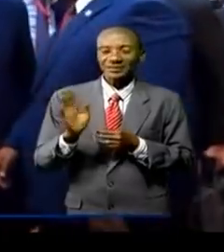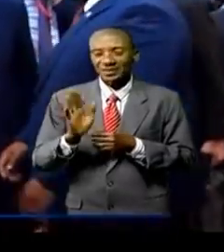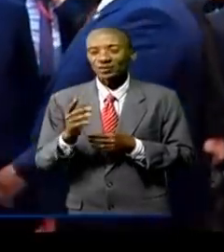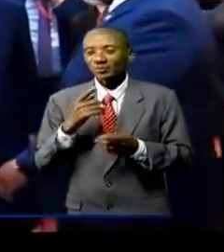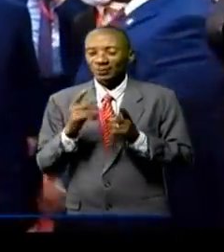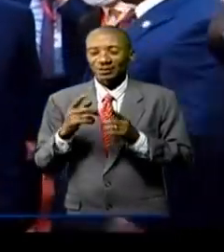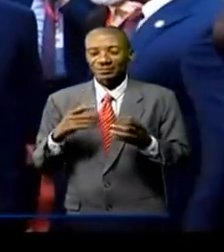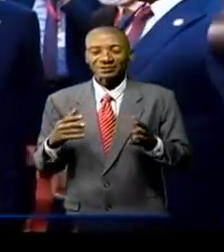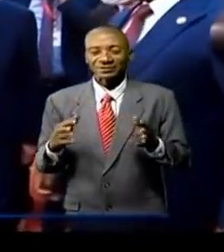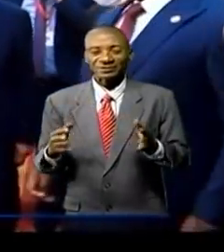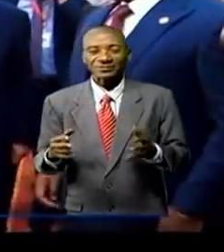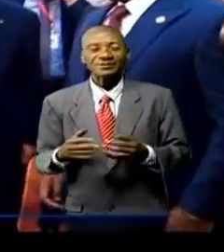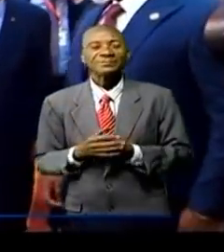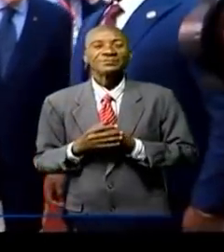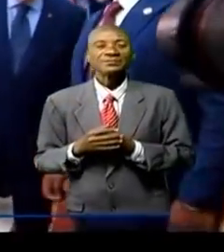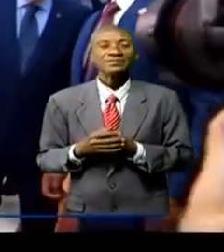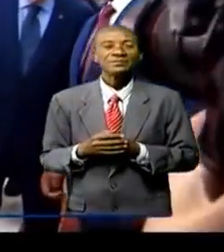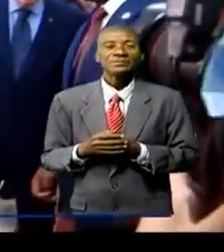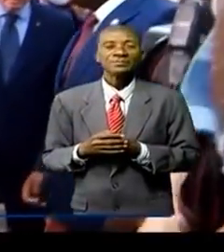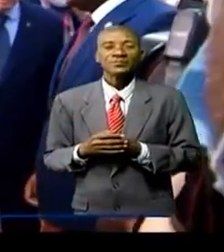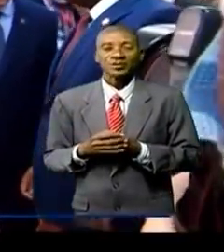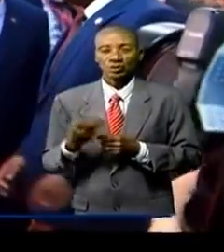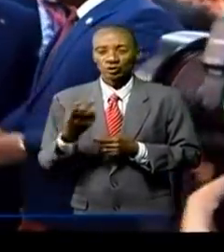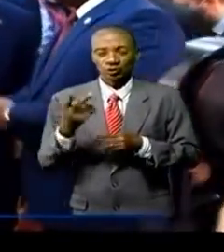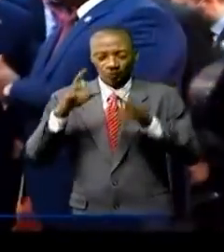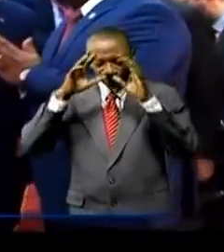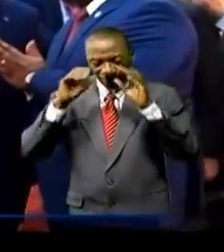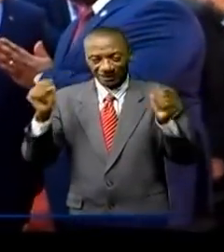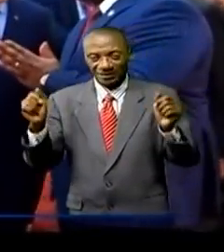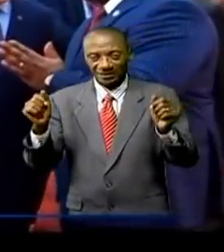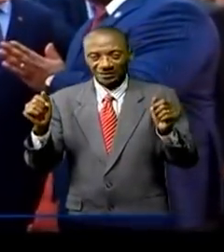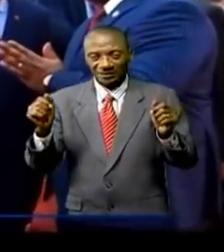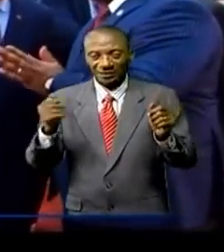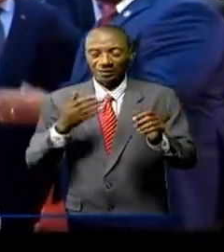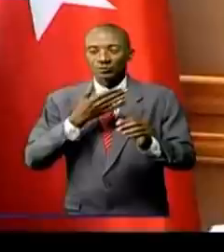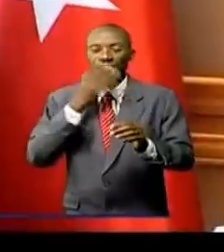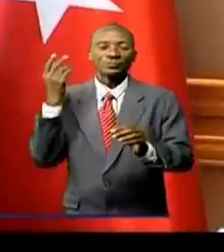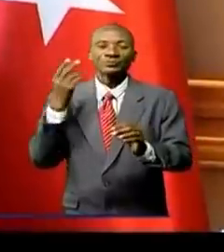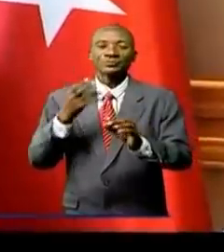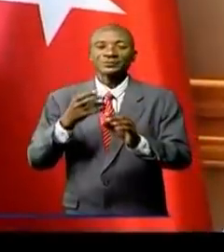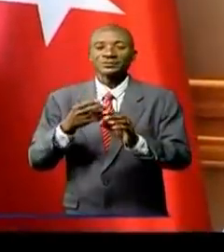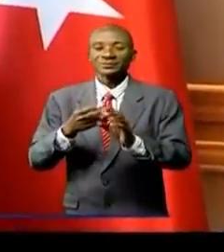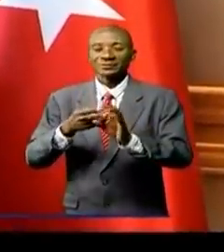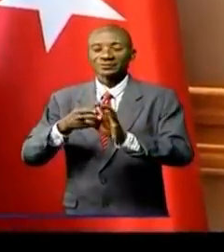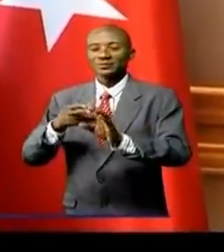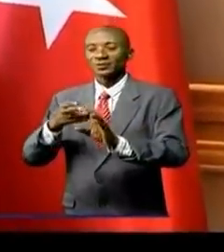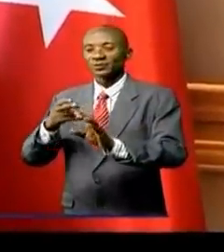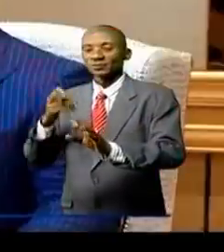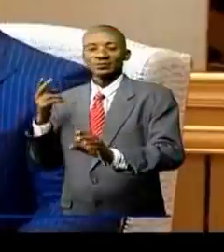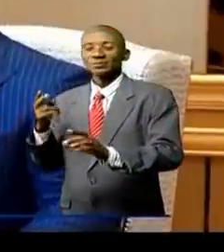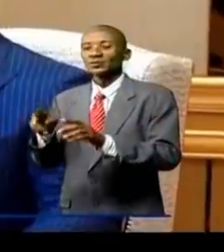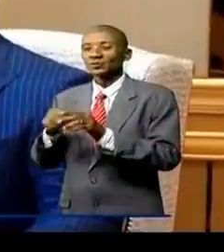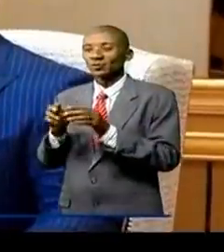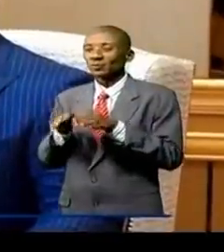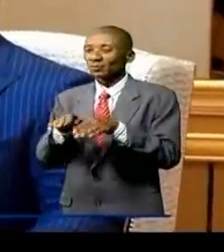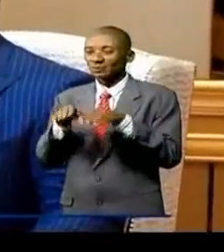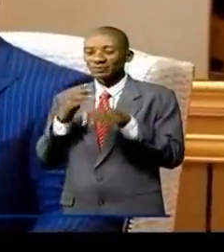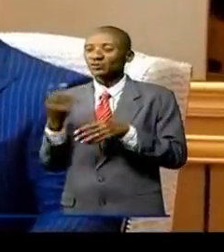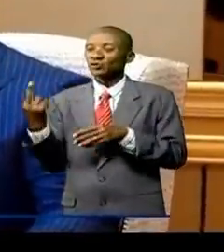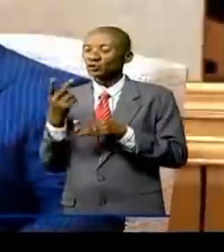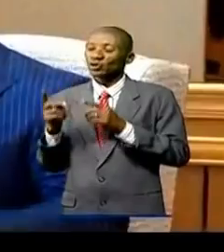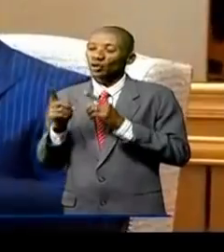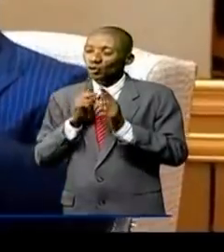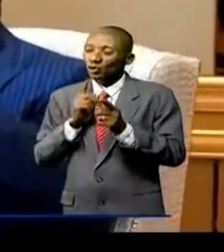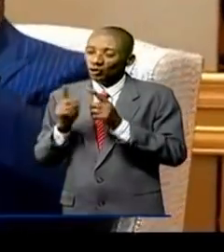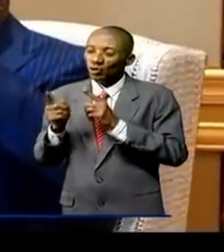Les deux hommes d'État vont ensuite se retirer pour un tête-à-tête de près d'une heure, au cours duquel ils vont arrondir les angles, avant